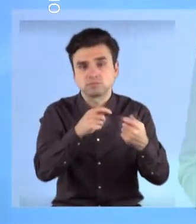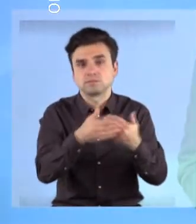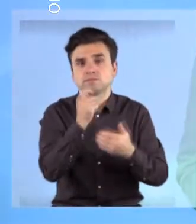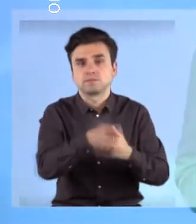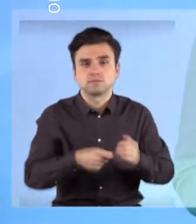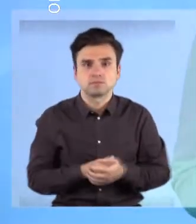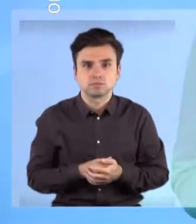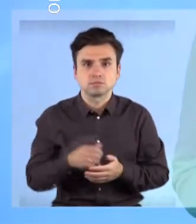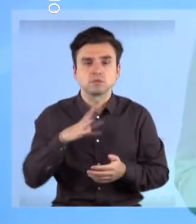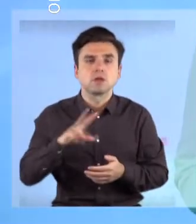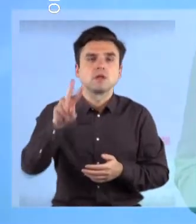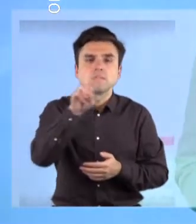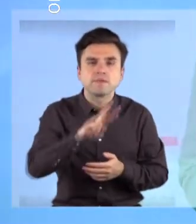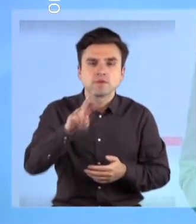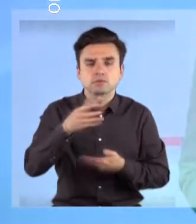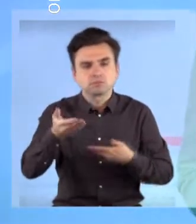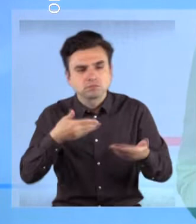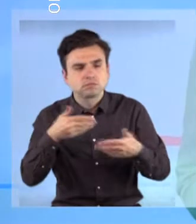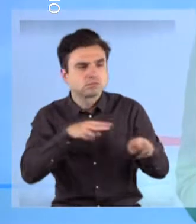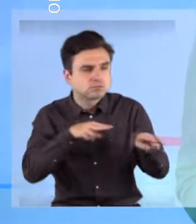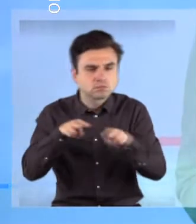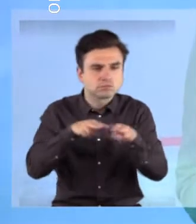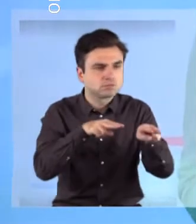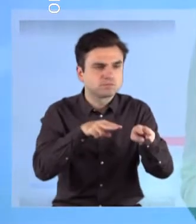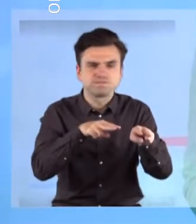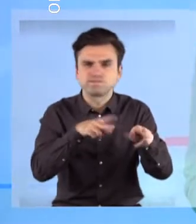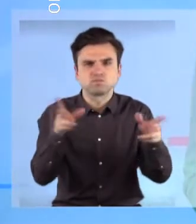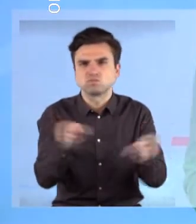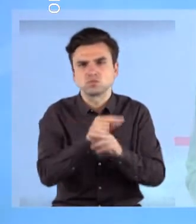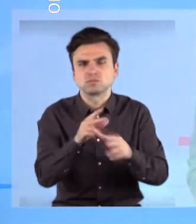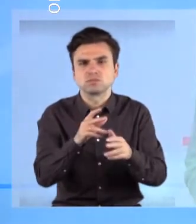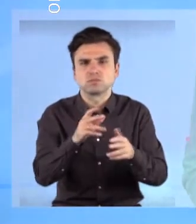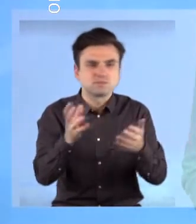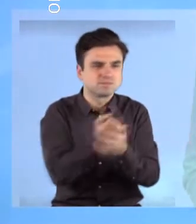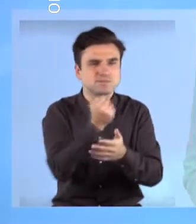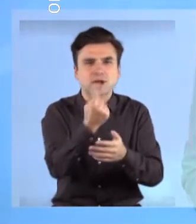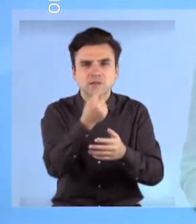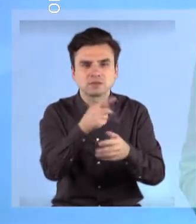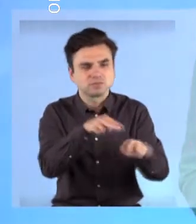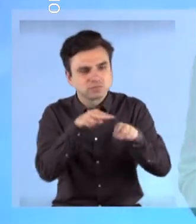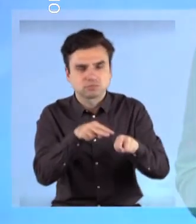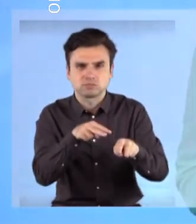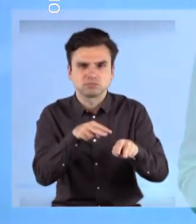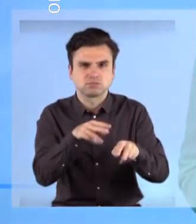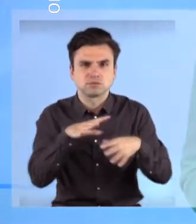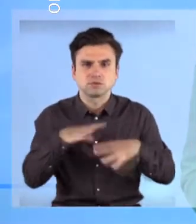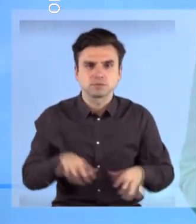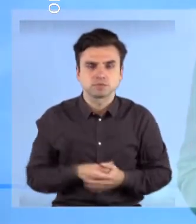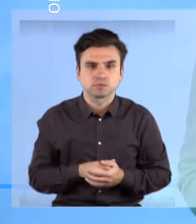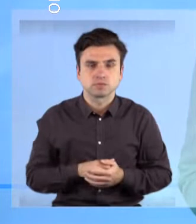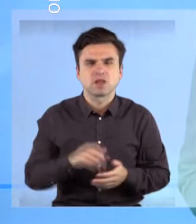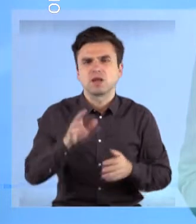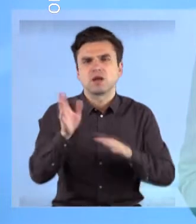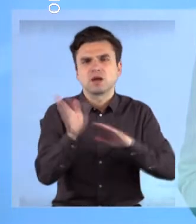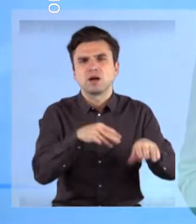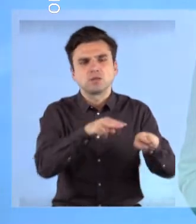Майстер-клас від легенди баскетболу. Звичайне тренування для криворізьких баскетболістів пройшло у незвичному форматі. Бо на майданчику